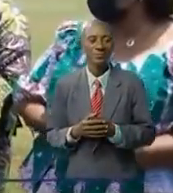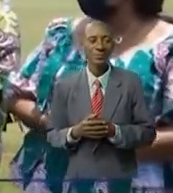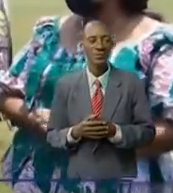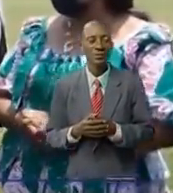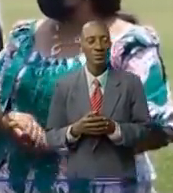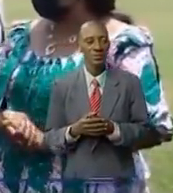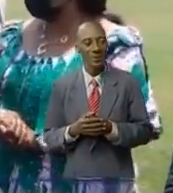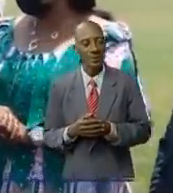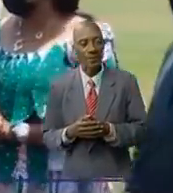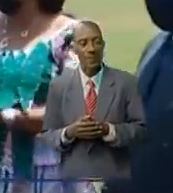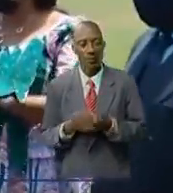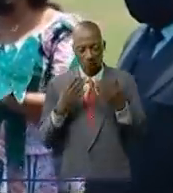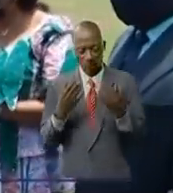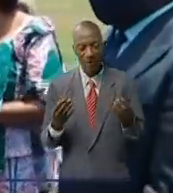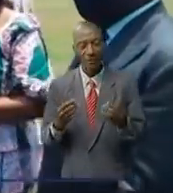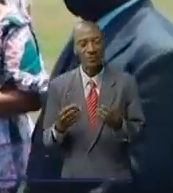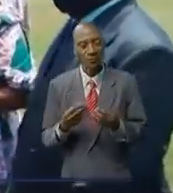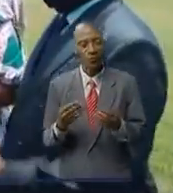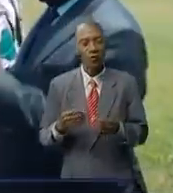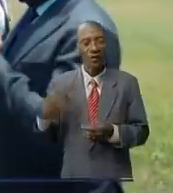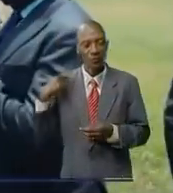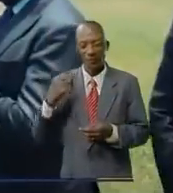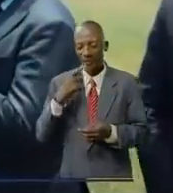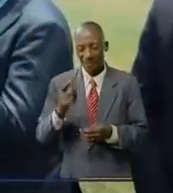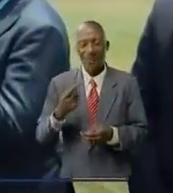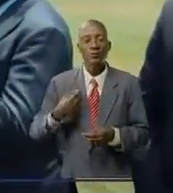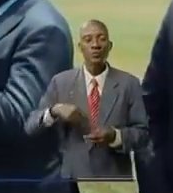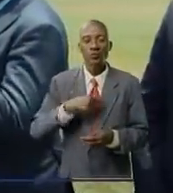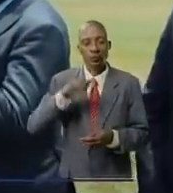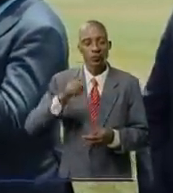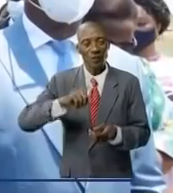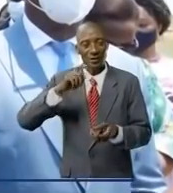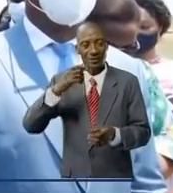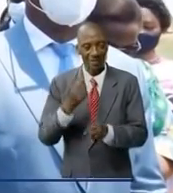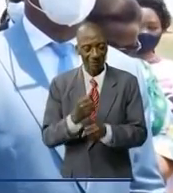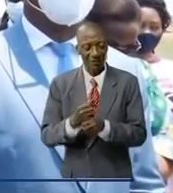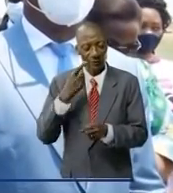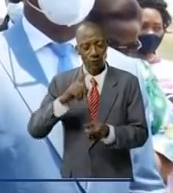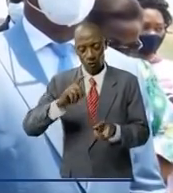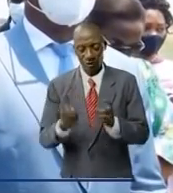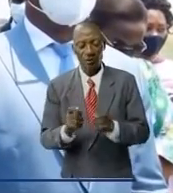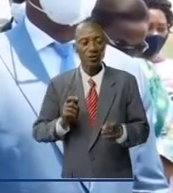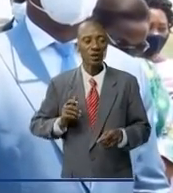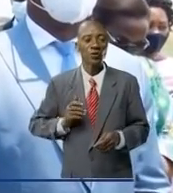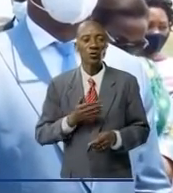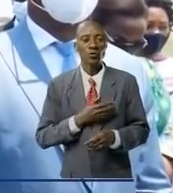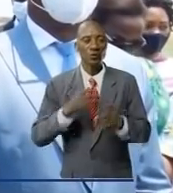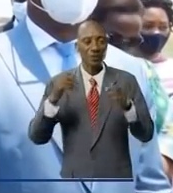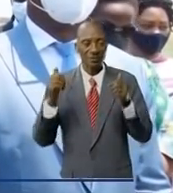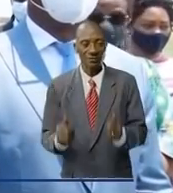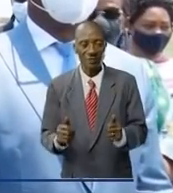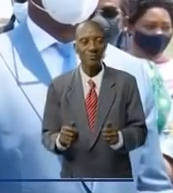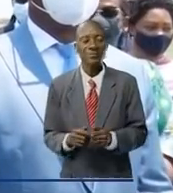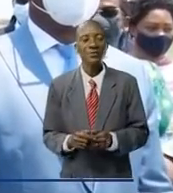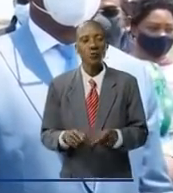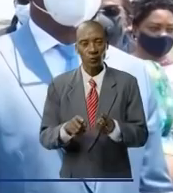donc, c'est une interpellation. Nous devons travailler pour améliorer nos conditions de vie. Nous devons garder notre